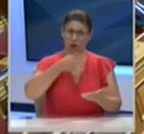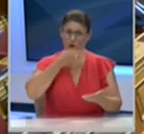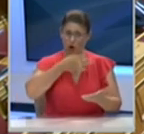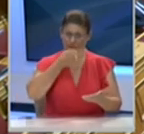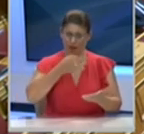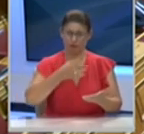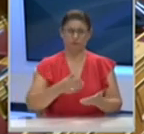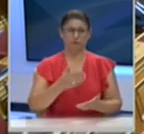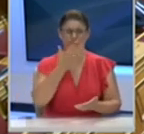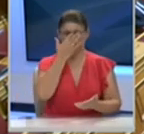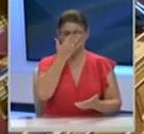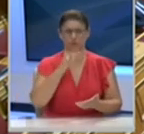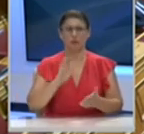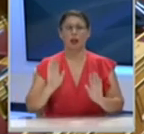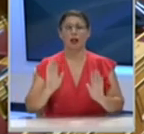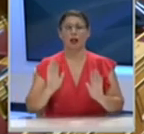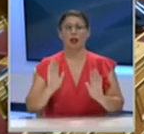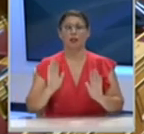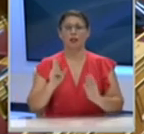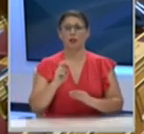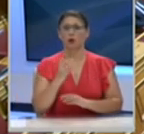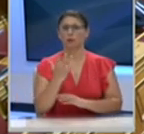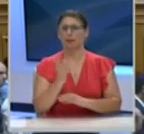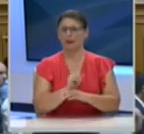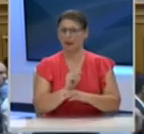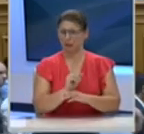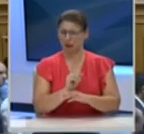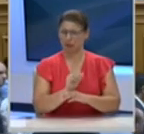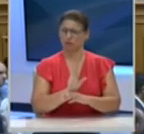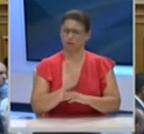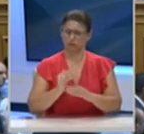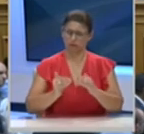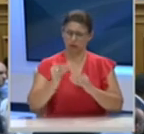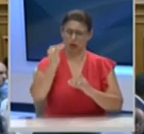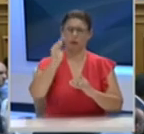μου. Δεν θα υπερβώ τα 25 λεπτά. Θα